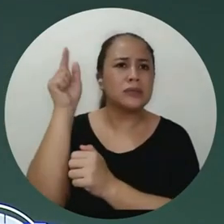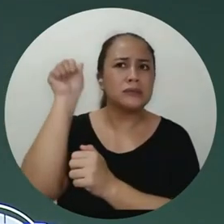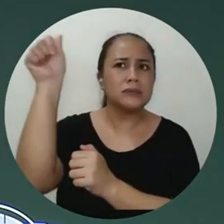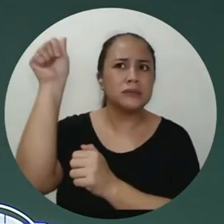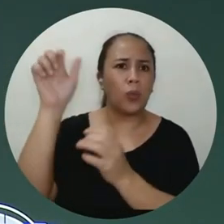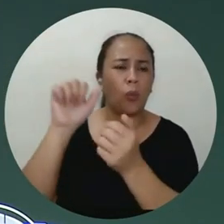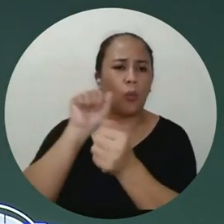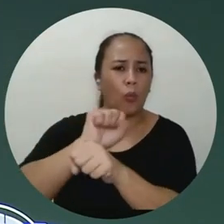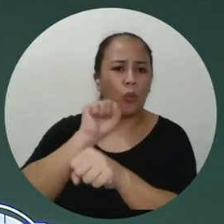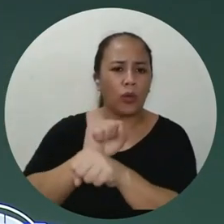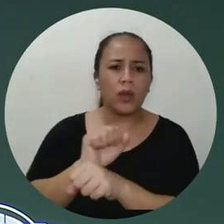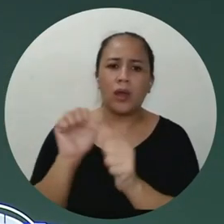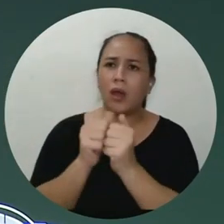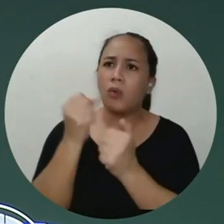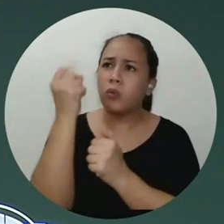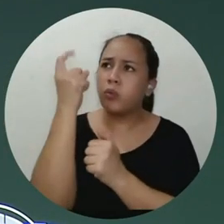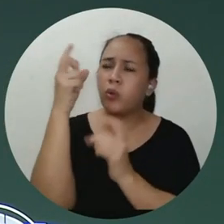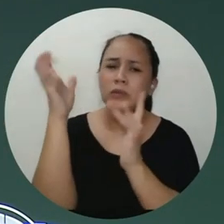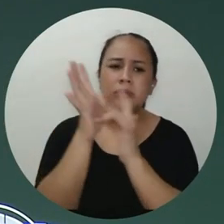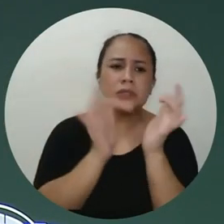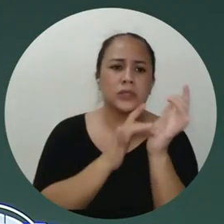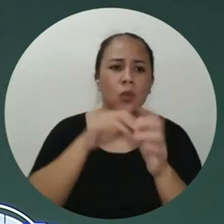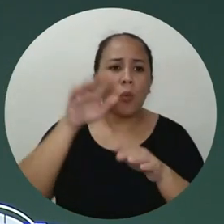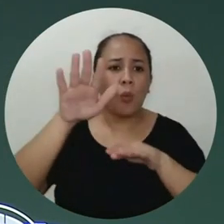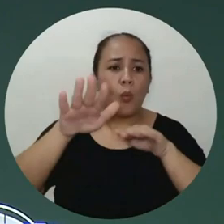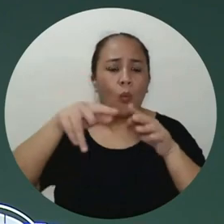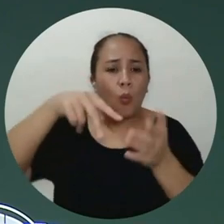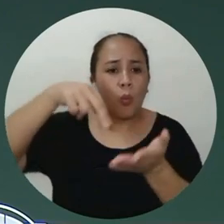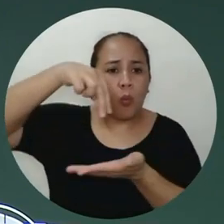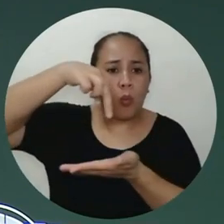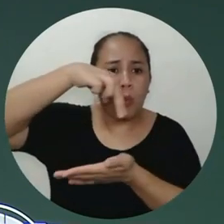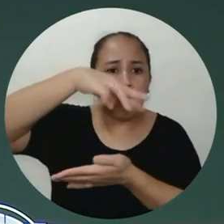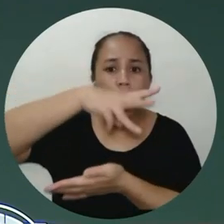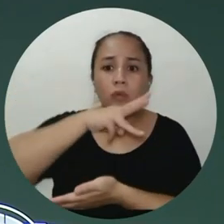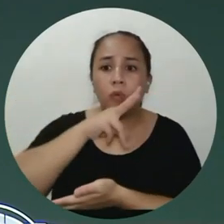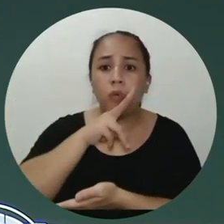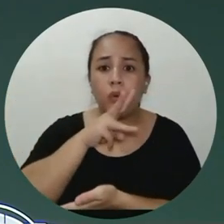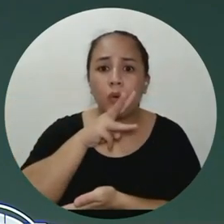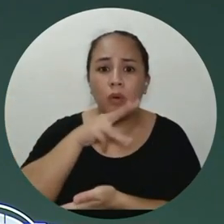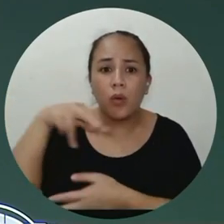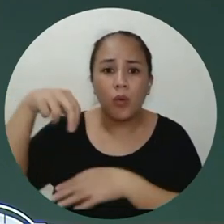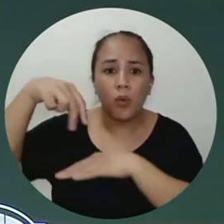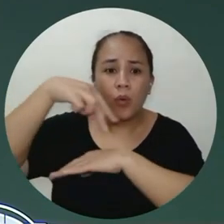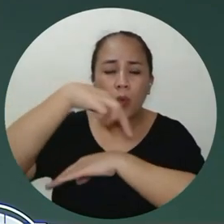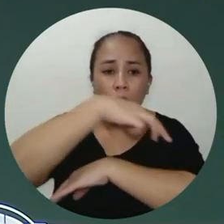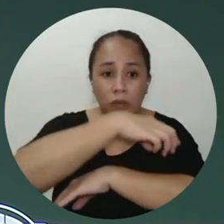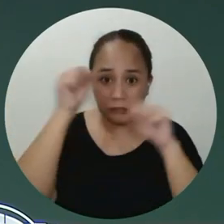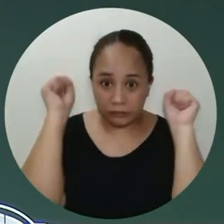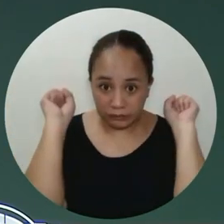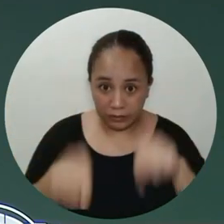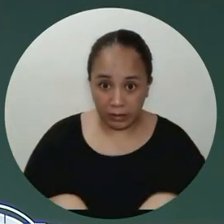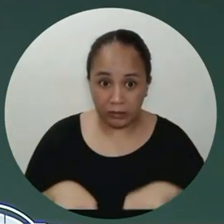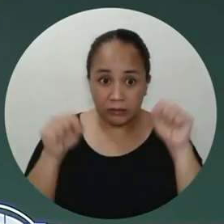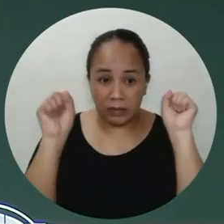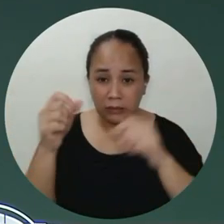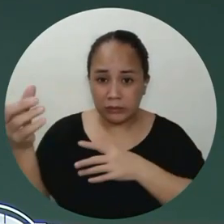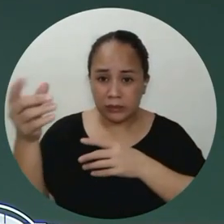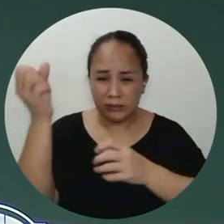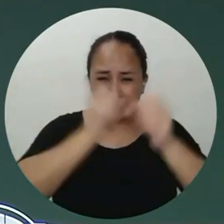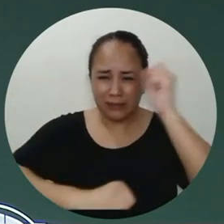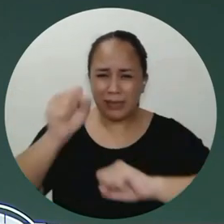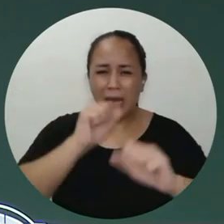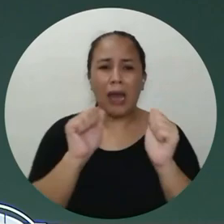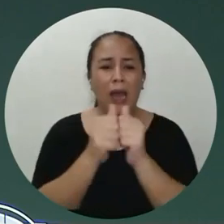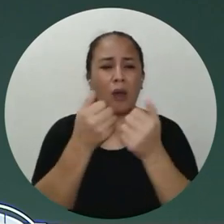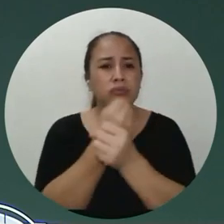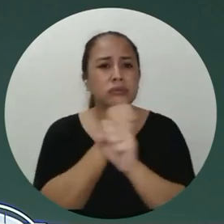So how could we understand that Jesus walked on water? 죽은 자를 살리겠다 과학적으로 설명할 수 있냐고요? Can you scientifically explain how he saved them? 물고기 두